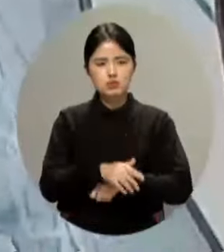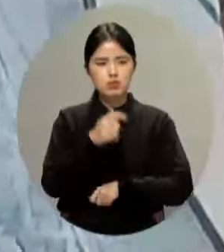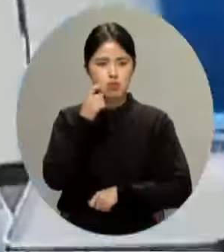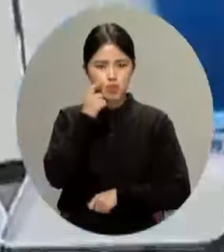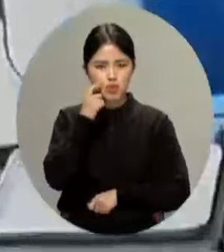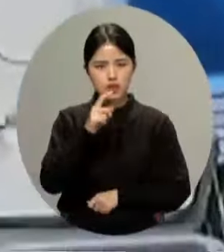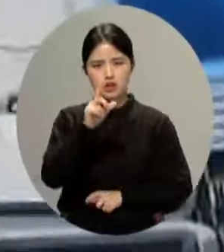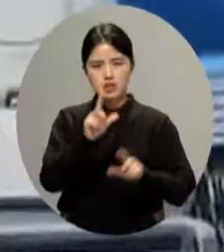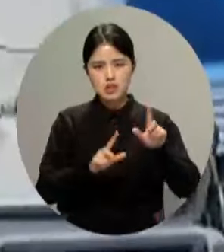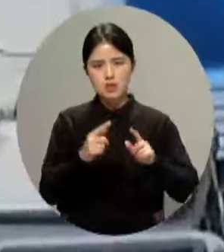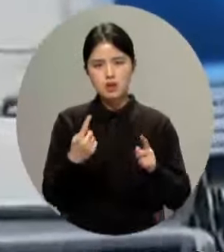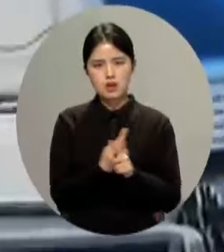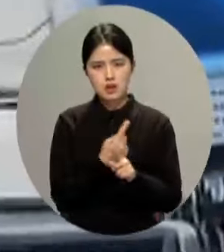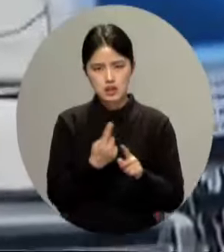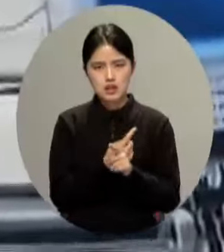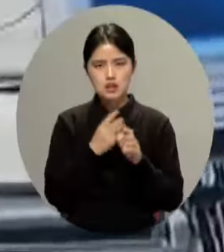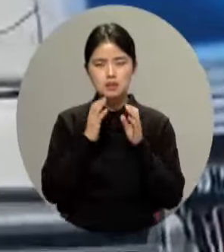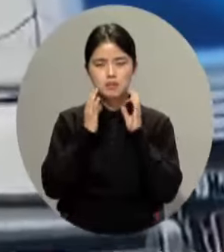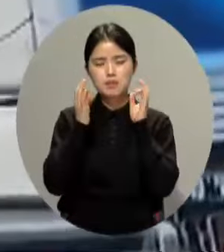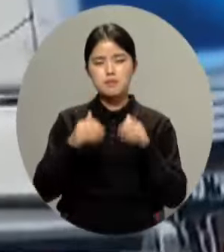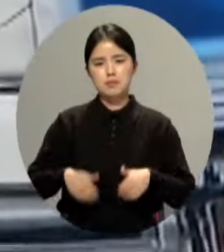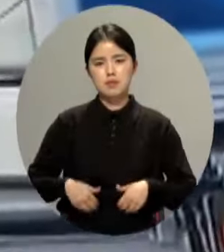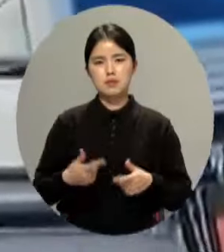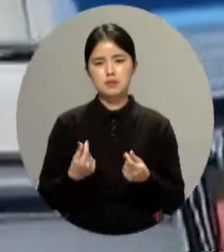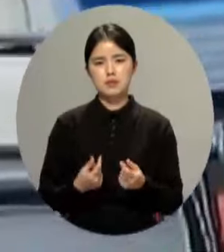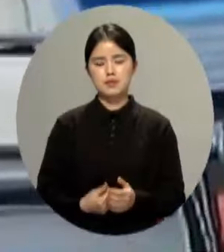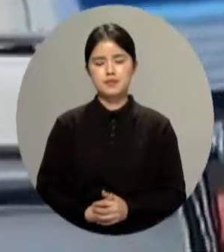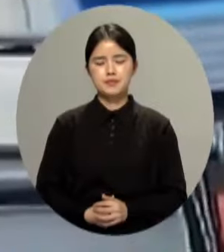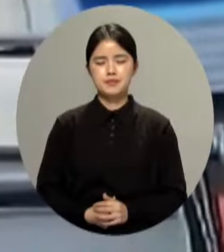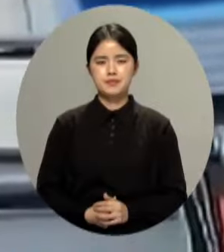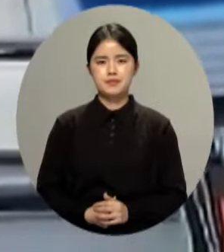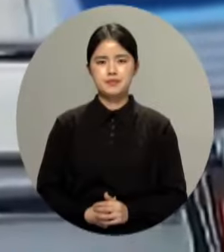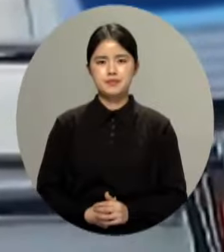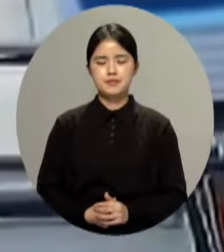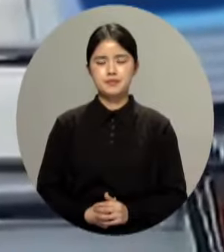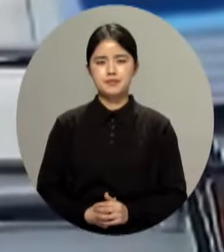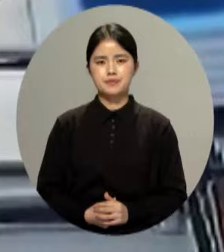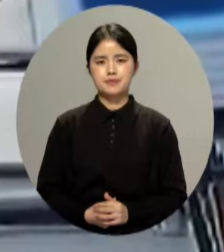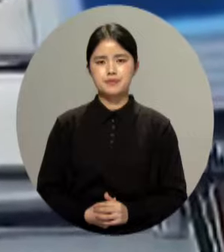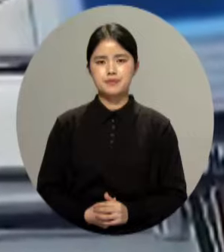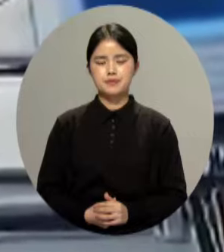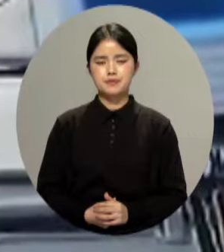자선과 개선의 노력이 시급해 보입니다 MBC 뉴스 전용입니다